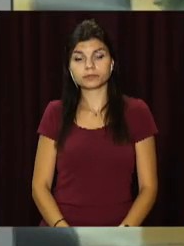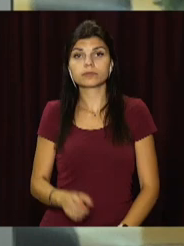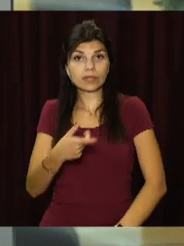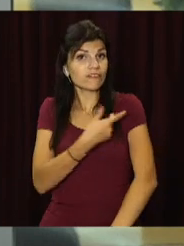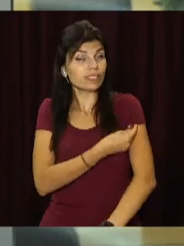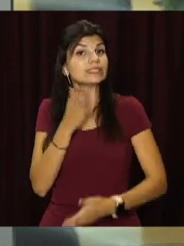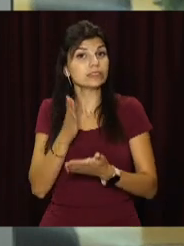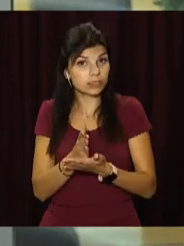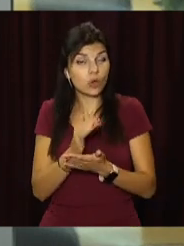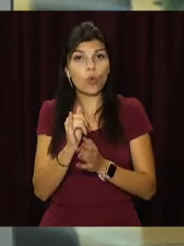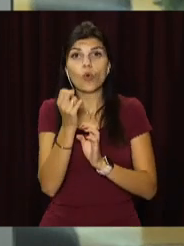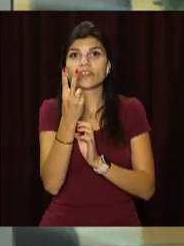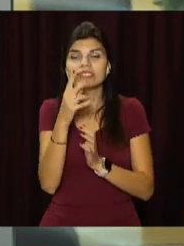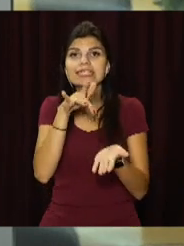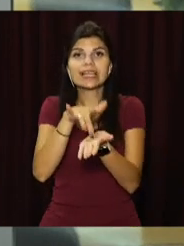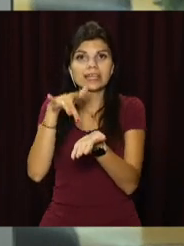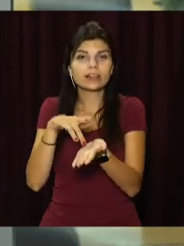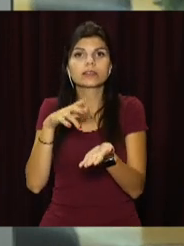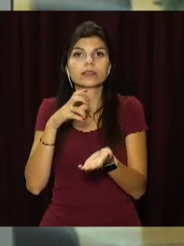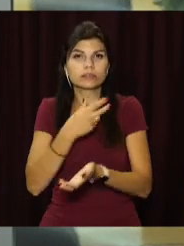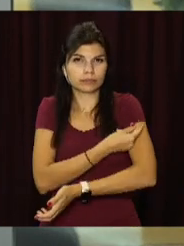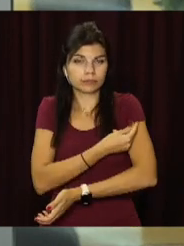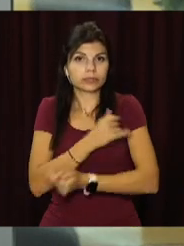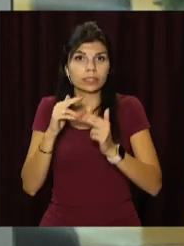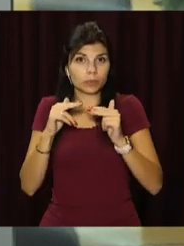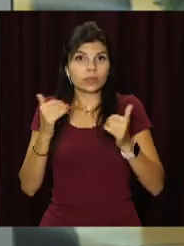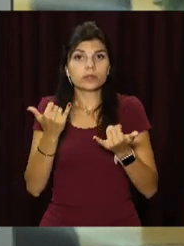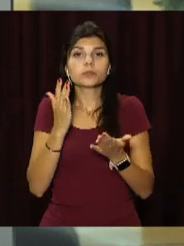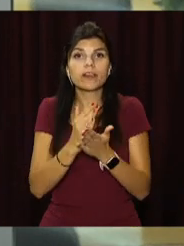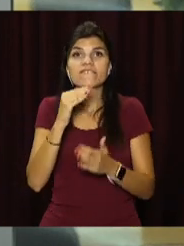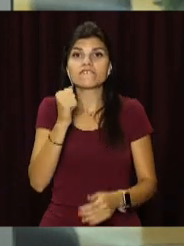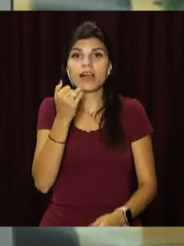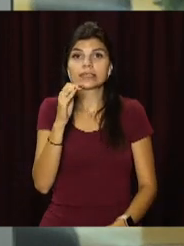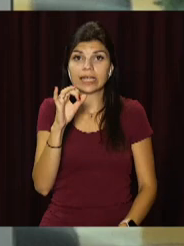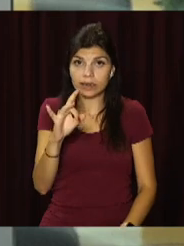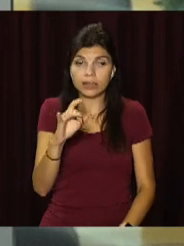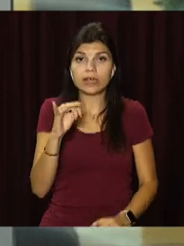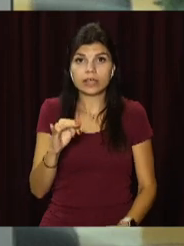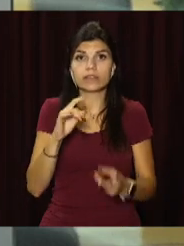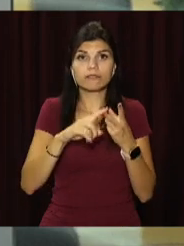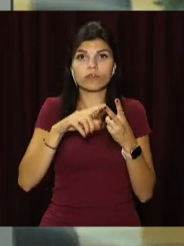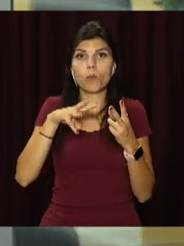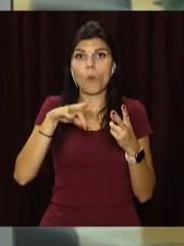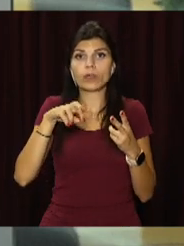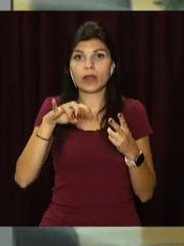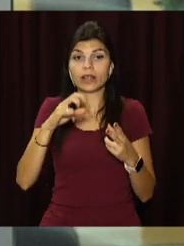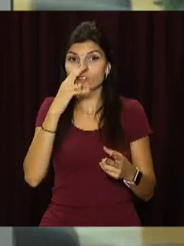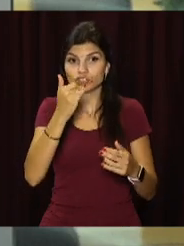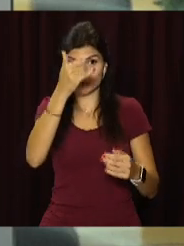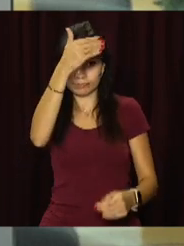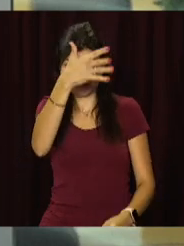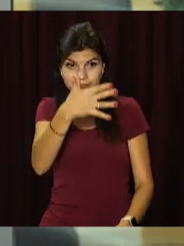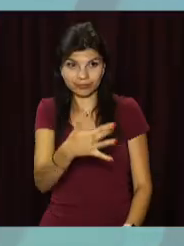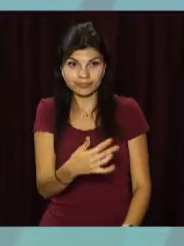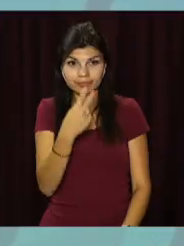Вакцина є. У 12 центрах масової вакцинації Дніпра тепер є Pfizer і Moderna. Їх адреси ви зараз бачите на